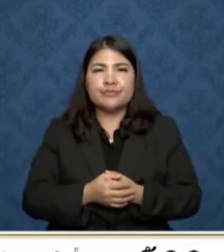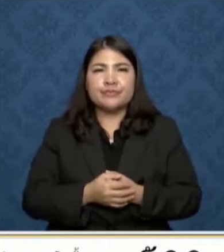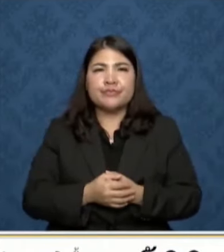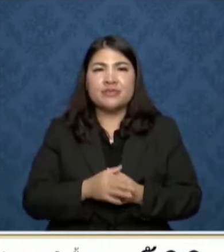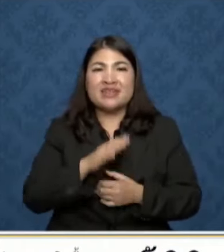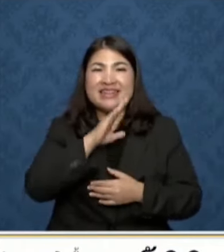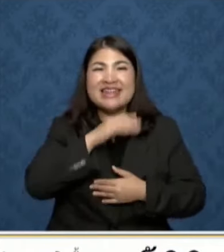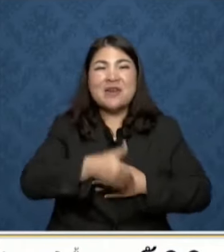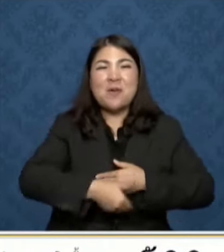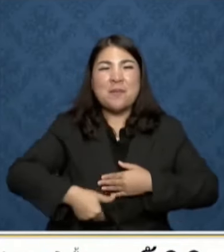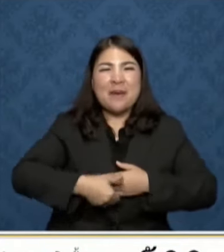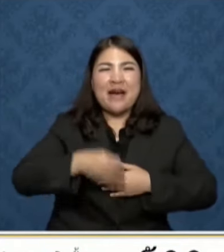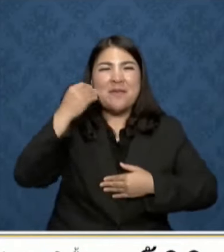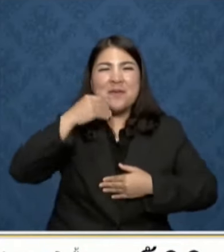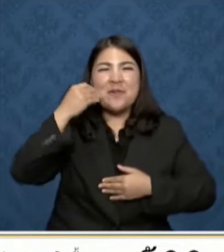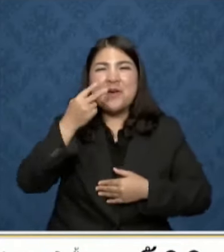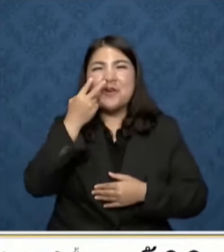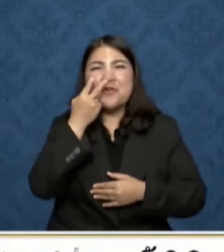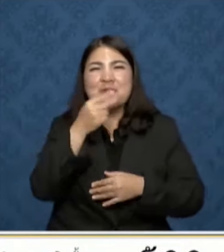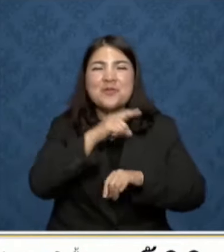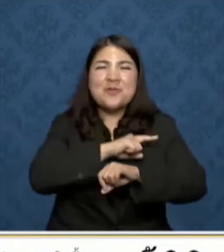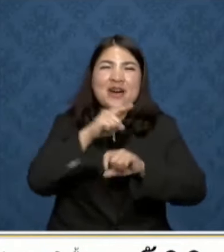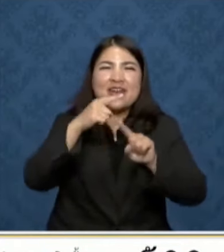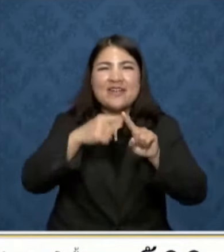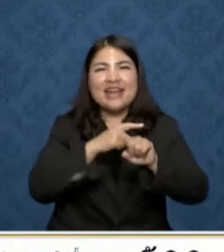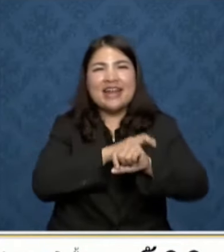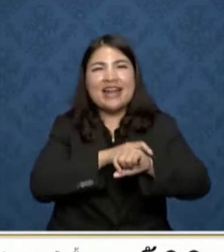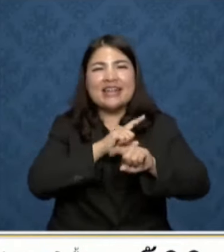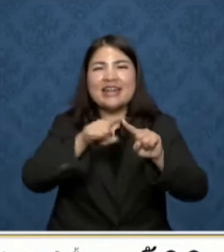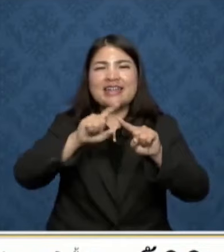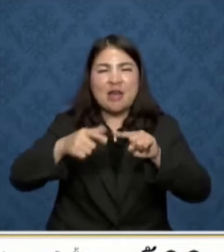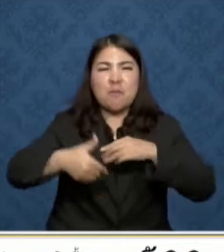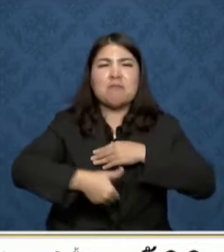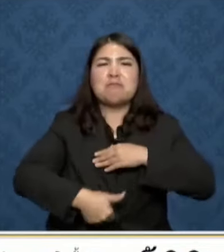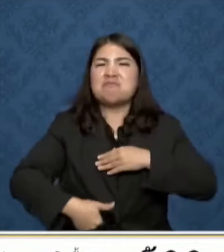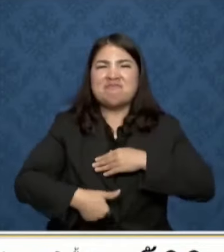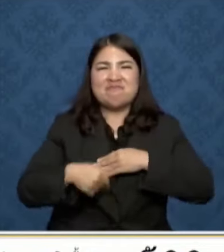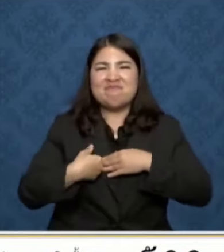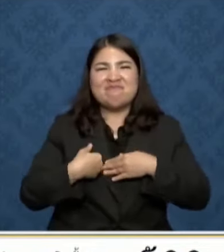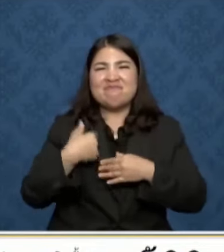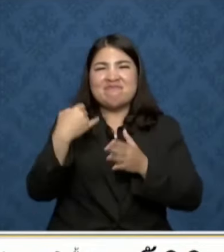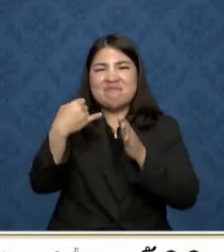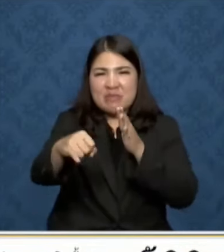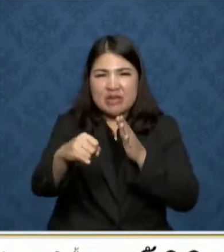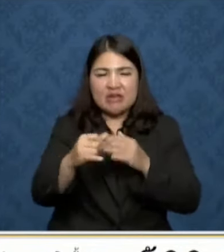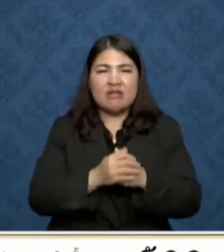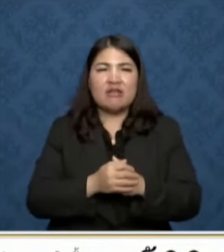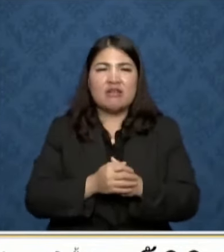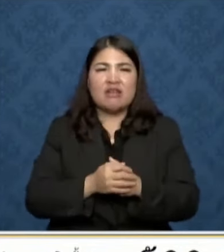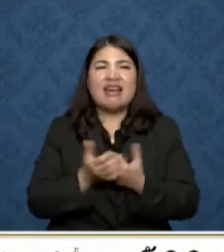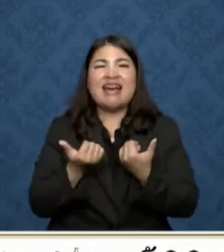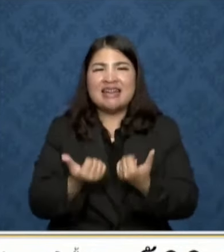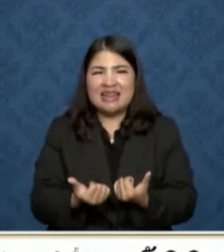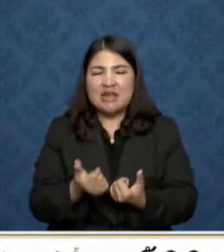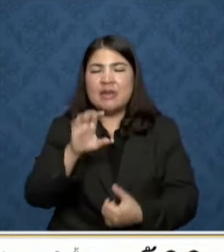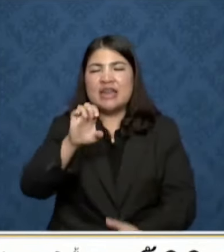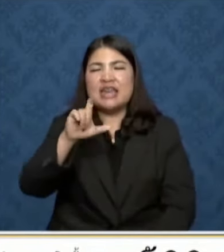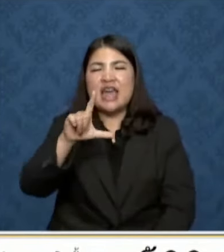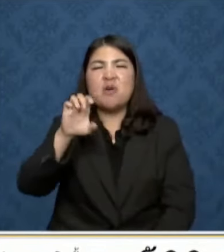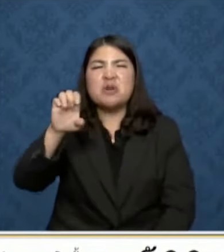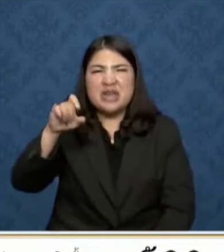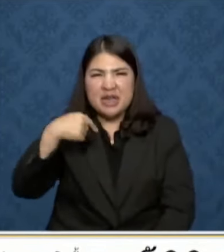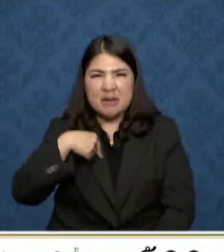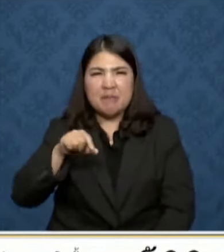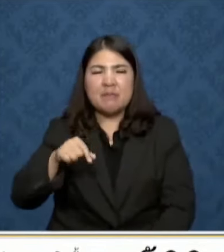่ที่ไปพากกเยอะ ๆ ดูเริก ดูยาม ดูหมอมาไปฝากพิเศษมา แลไปผ่า อนนี้ไม่ใช่อัี้เป็น Elective Case เป็นเคสทางเลือก